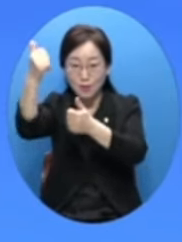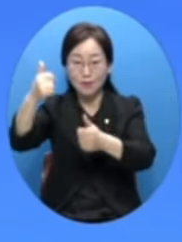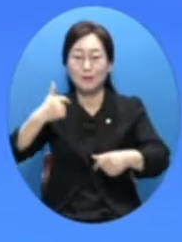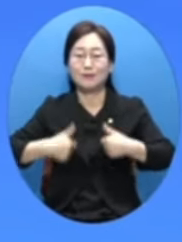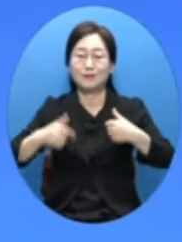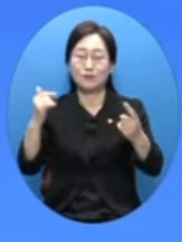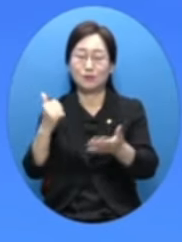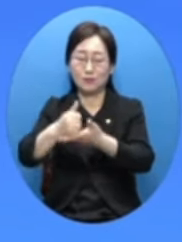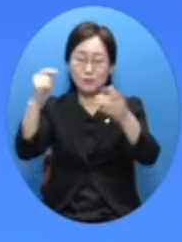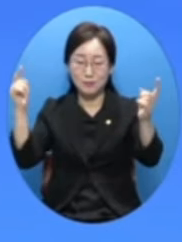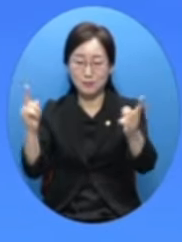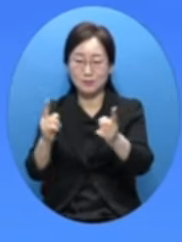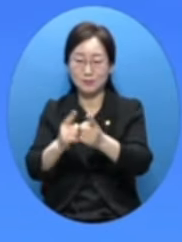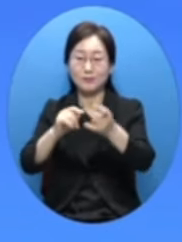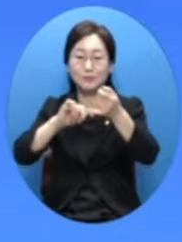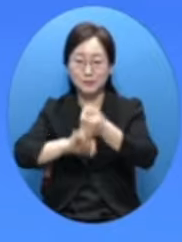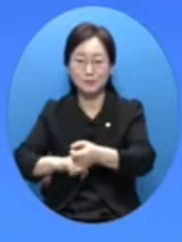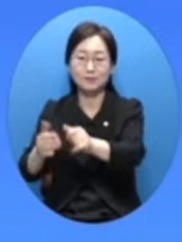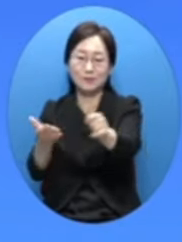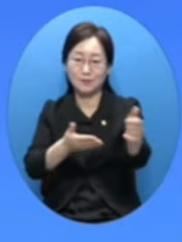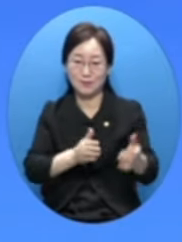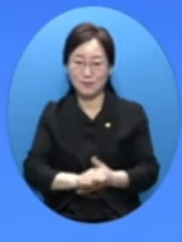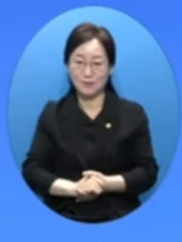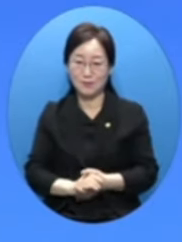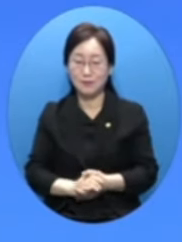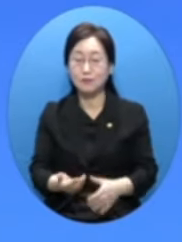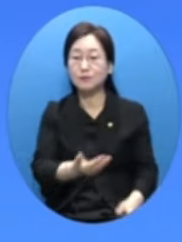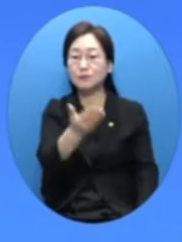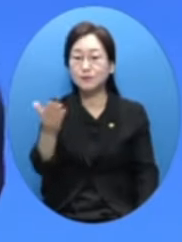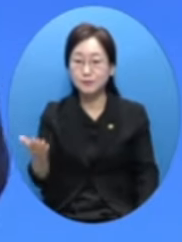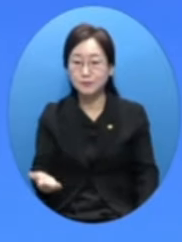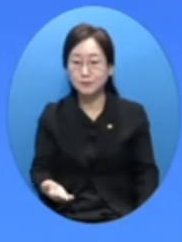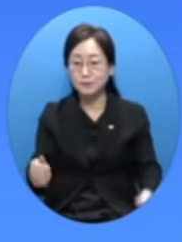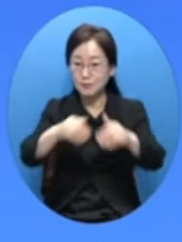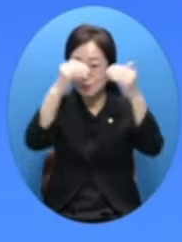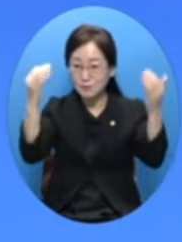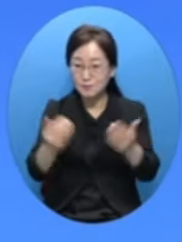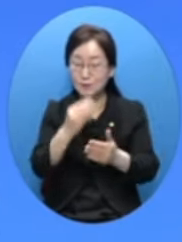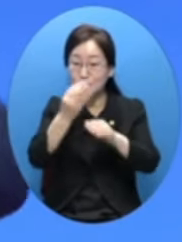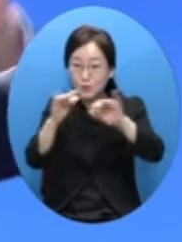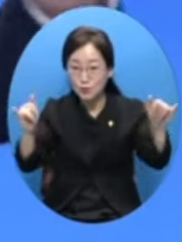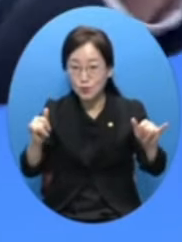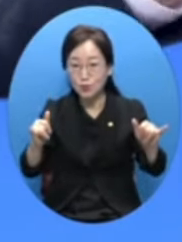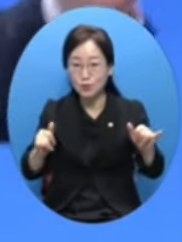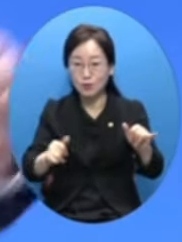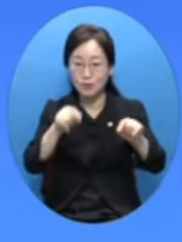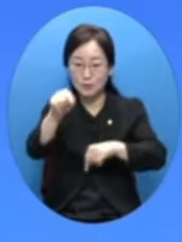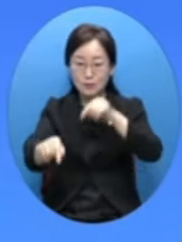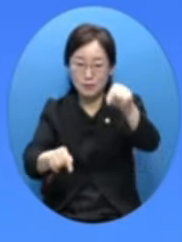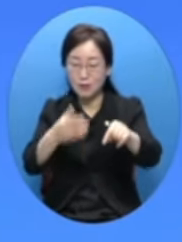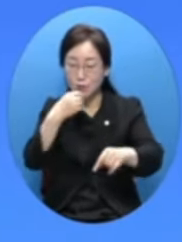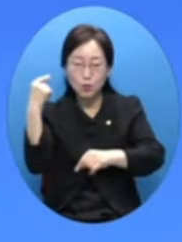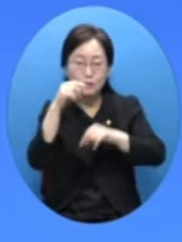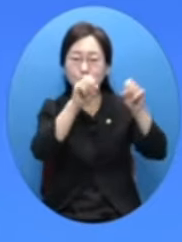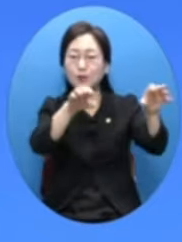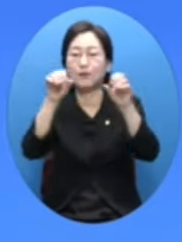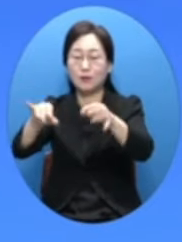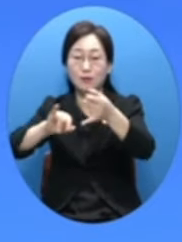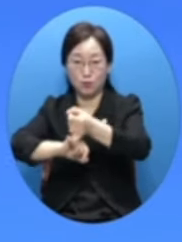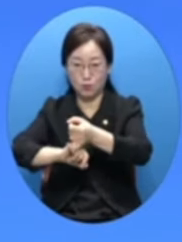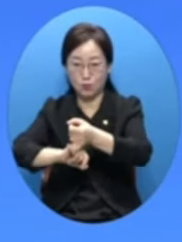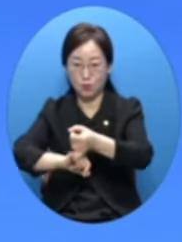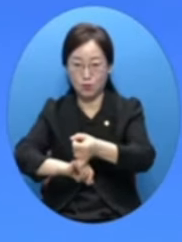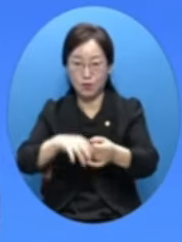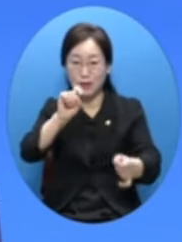기쁨으로 주님을 맞이하시는 우리 모두가 되어야 할 것입니다. 여러분 모든 성도가 나가서 복음을 전해야 되는 것입니다.